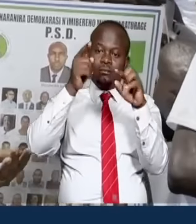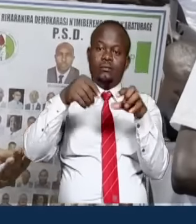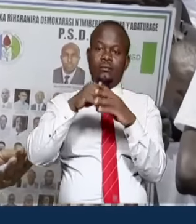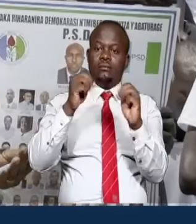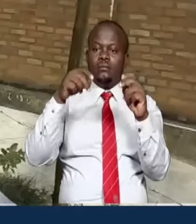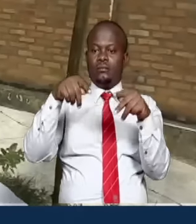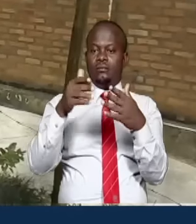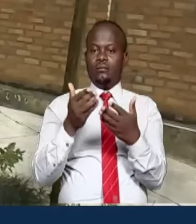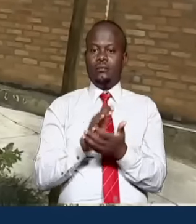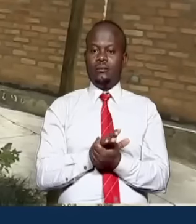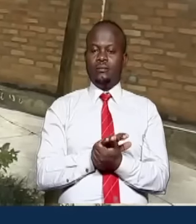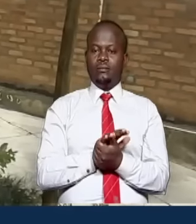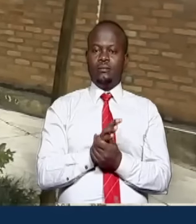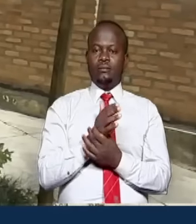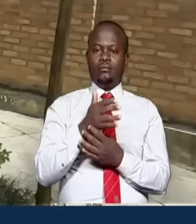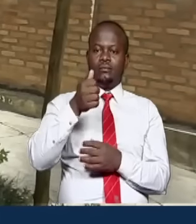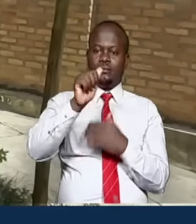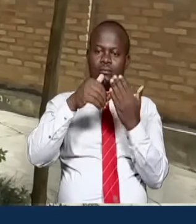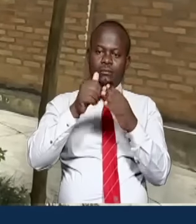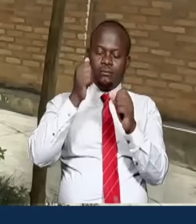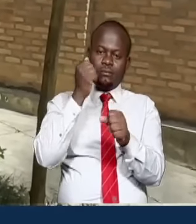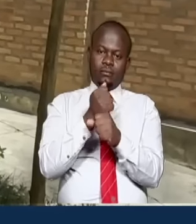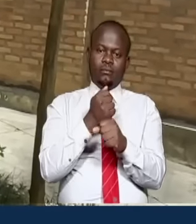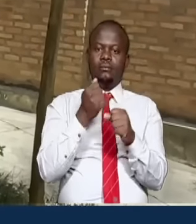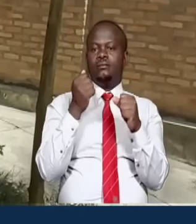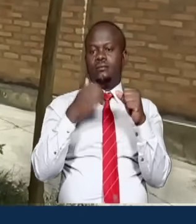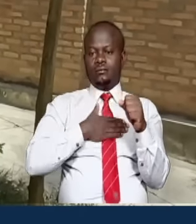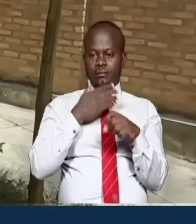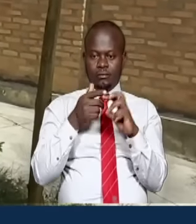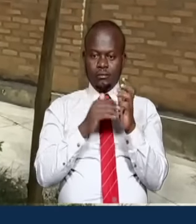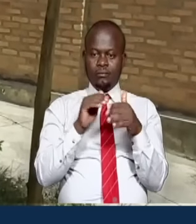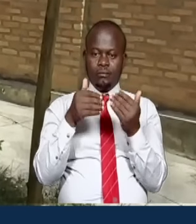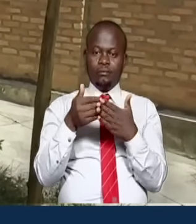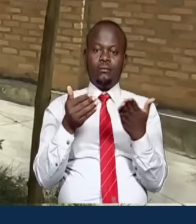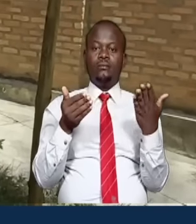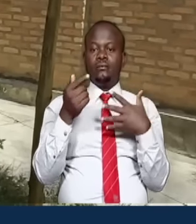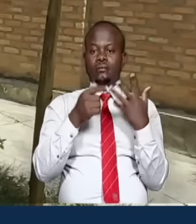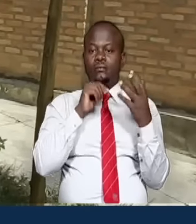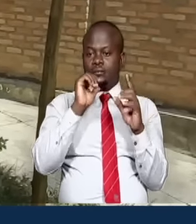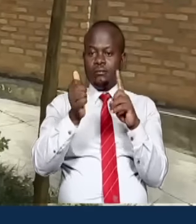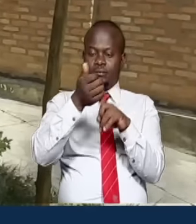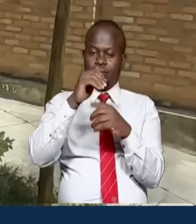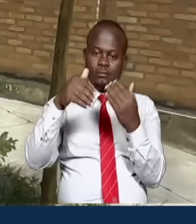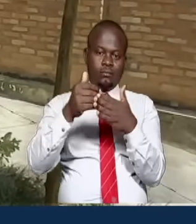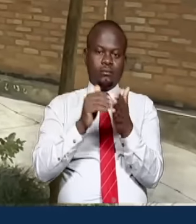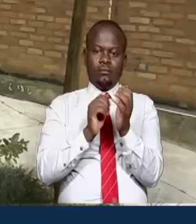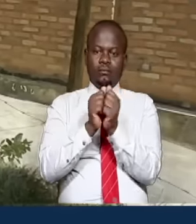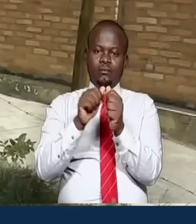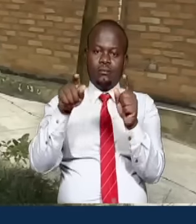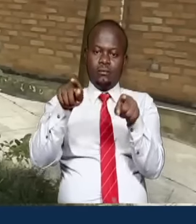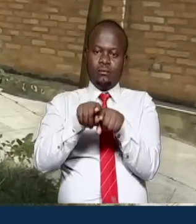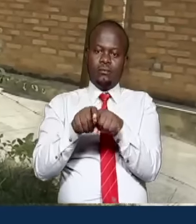amategeko. Ibikorwa byo byarakozwe ku gipimo gishimishije, ariko hari ibitaragerwaho